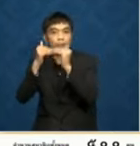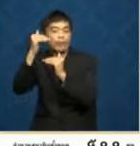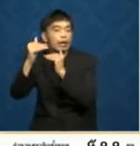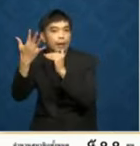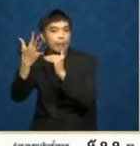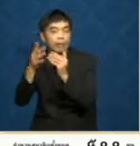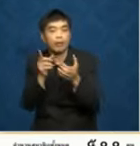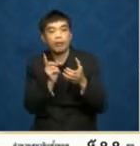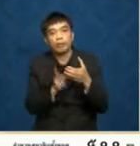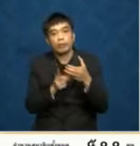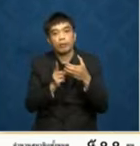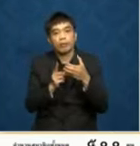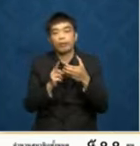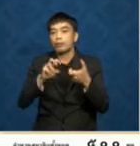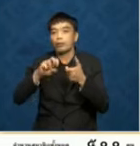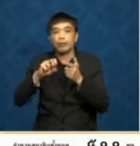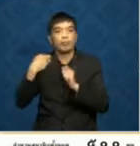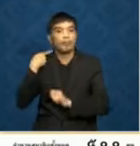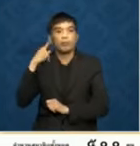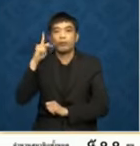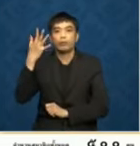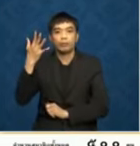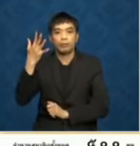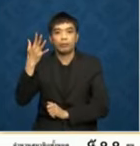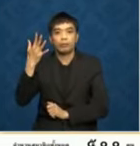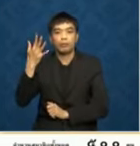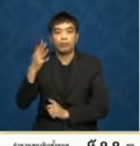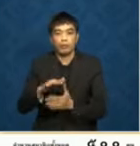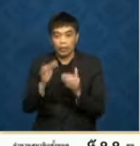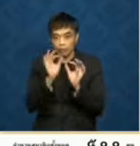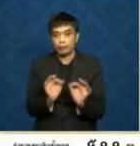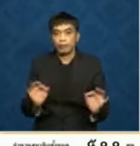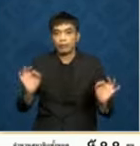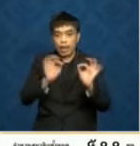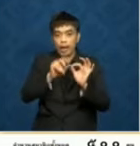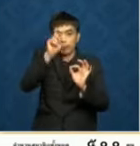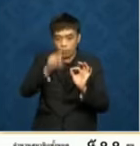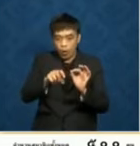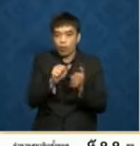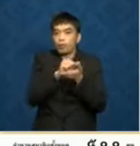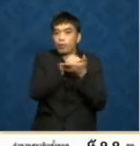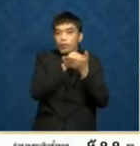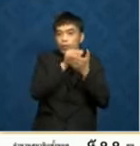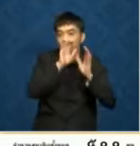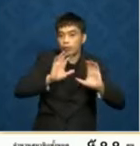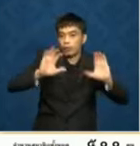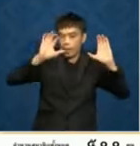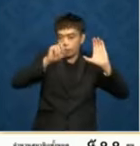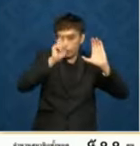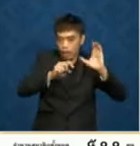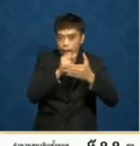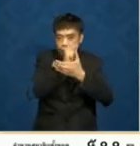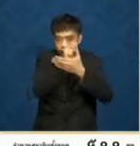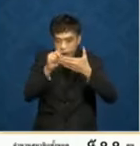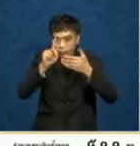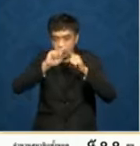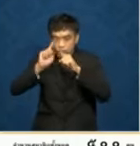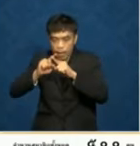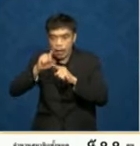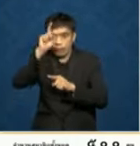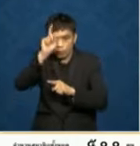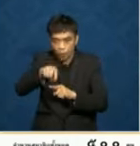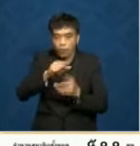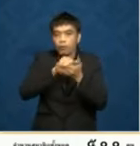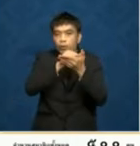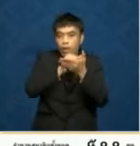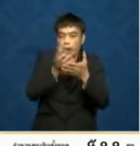แปนี้ก็จะกายเป็แปร้างในที่สุแดกนั้สสำคัญก็คต้ทำให้บิการภาครัเหล่านี้ขึ้มาใช้บนทางรัฐให้มาก